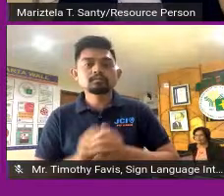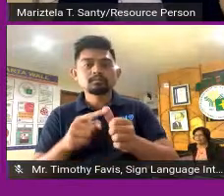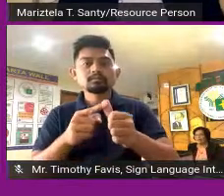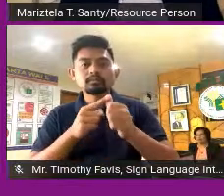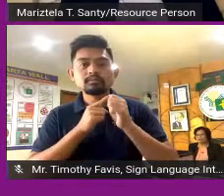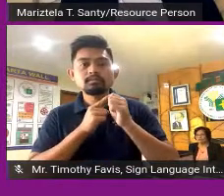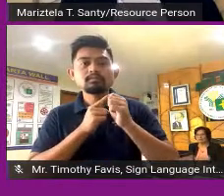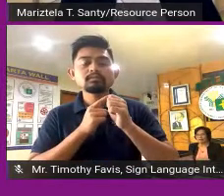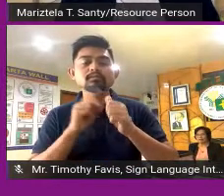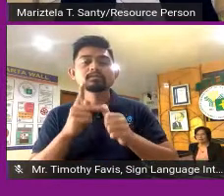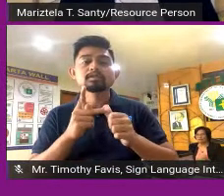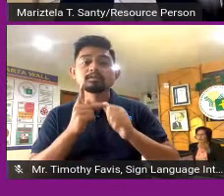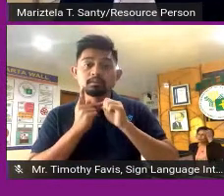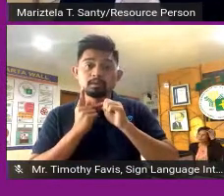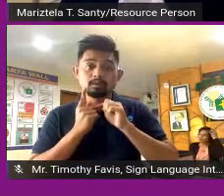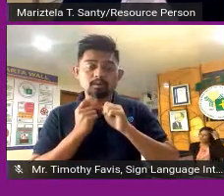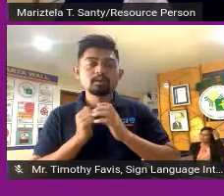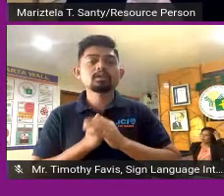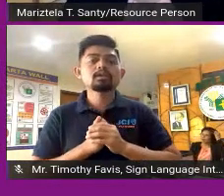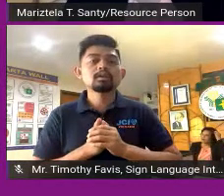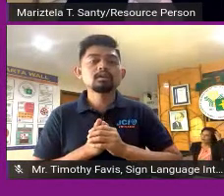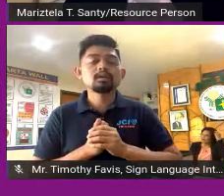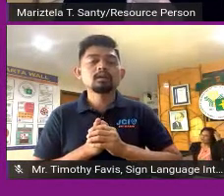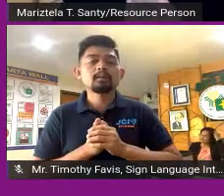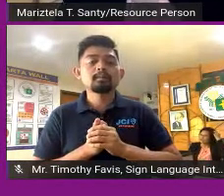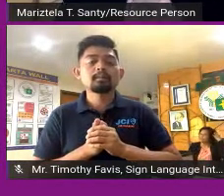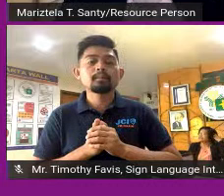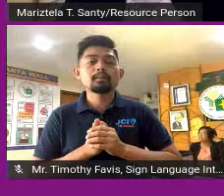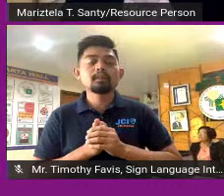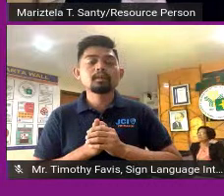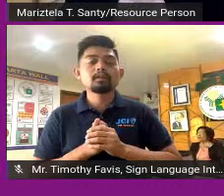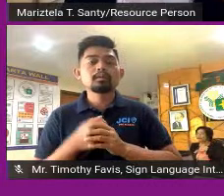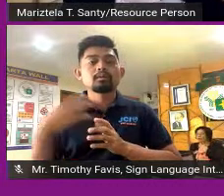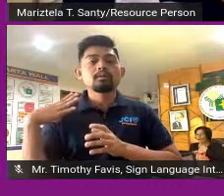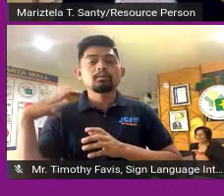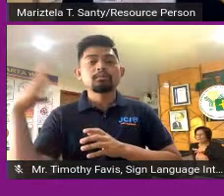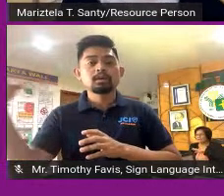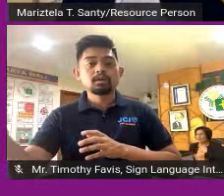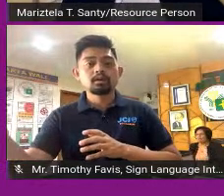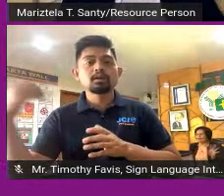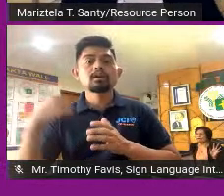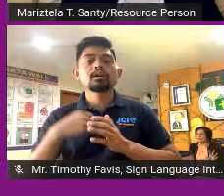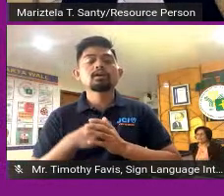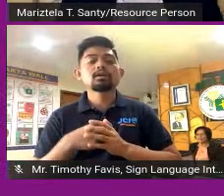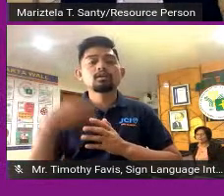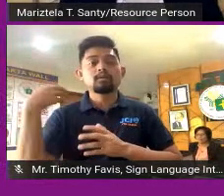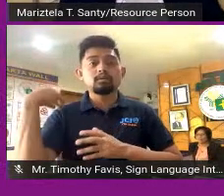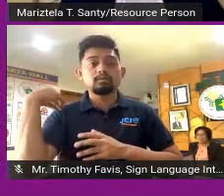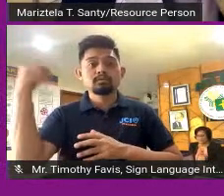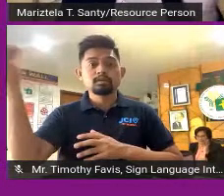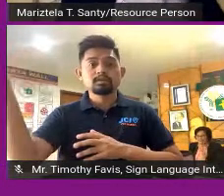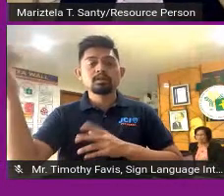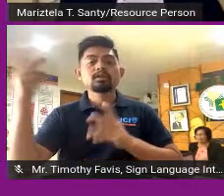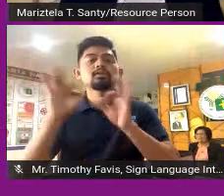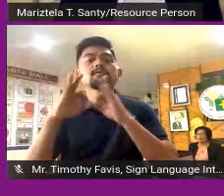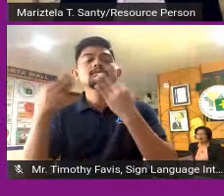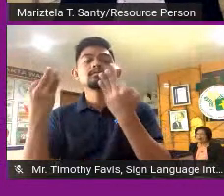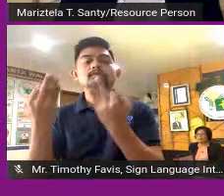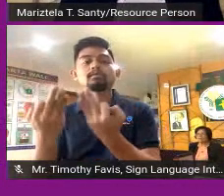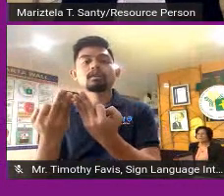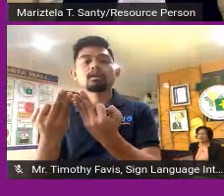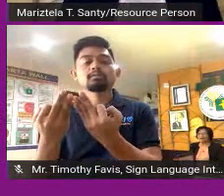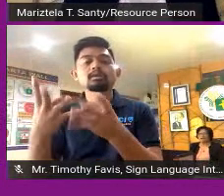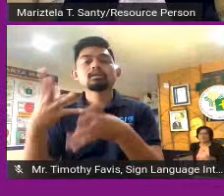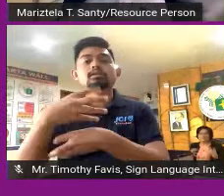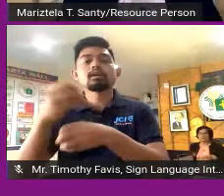ang familia, kung sa barangay po, inuuna yung mga barangay officials, yung lahat na family. Pagdating naman sa